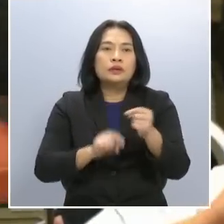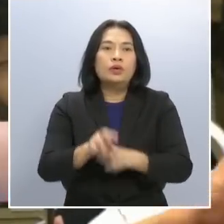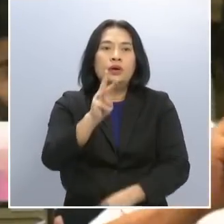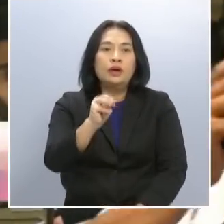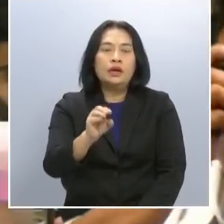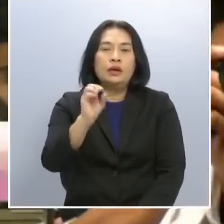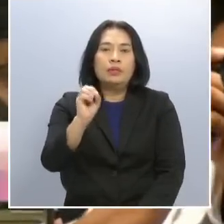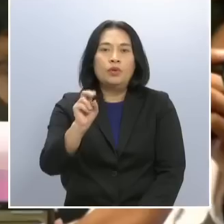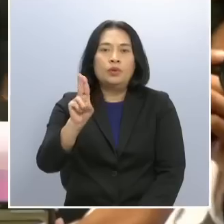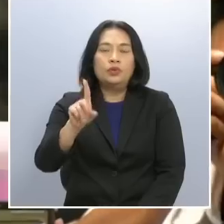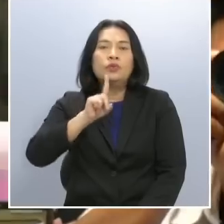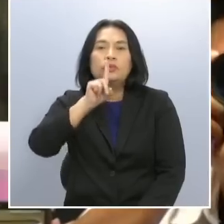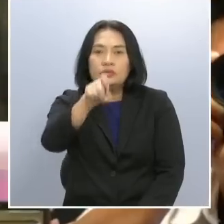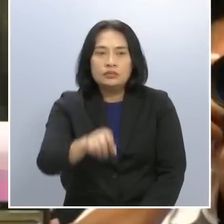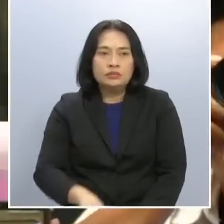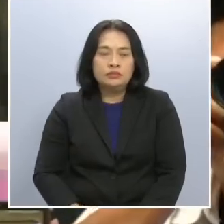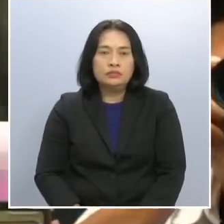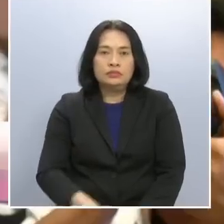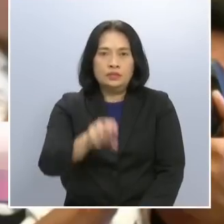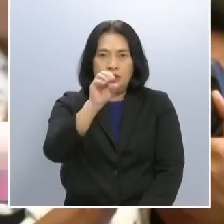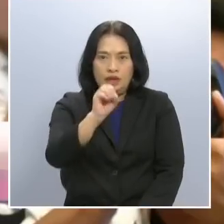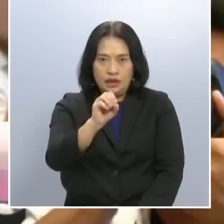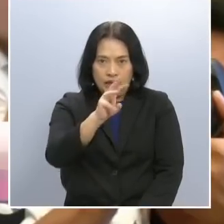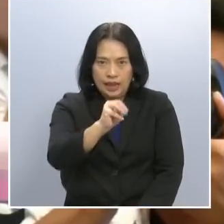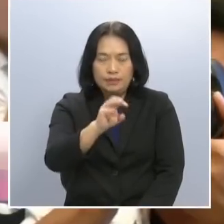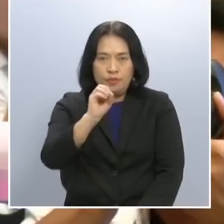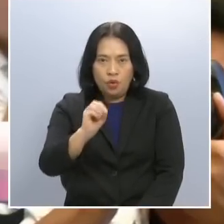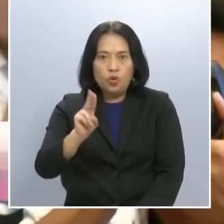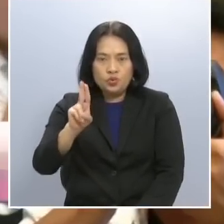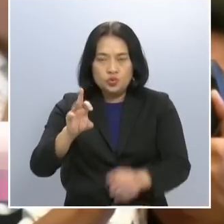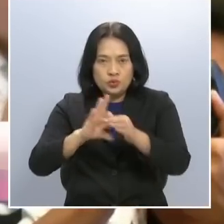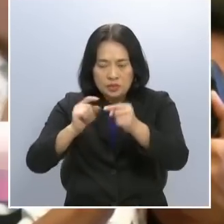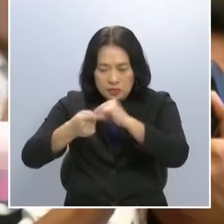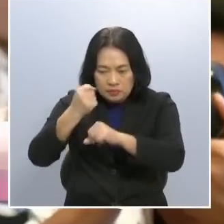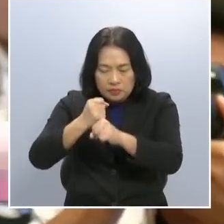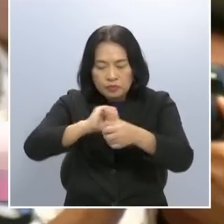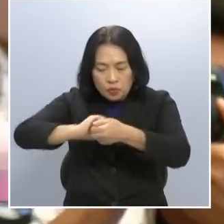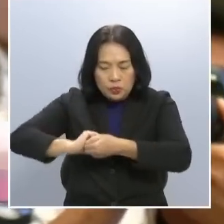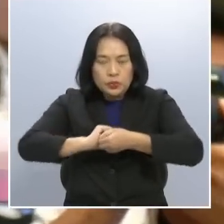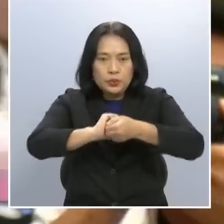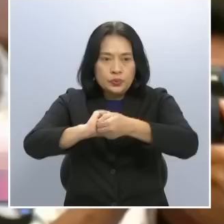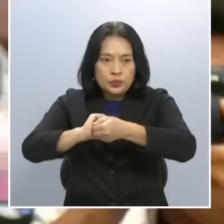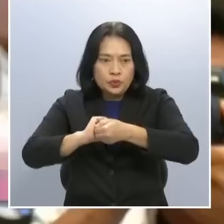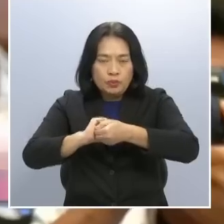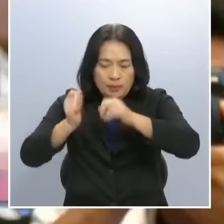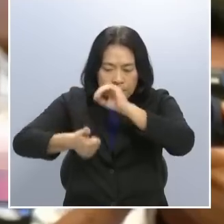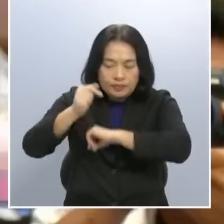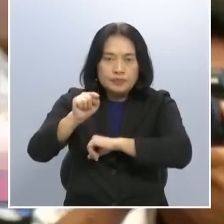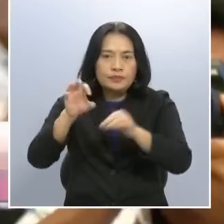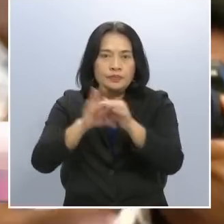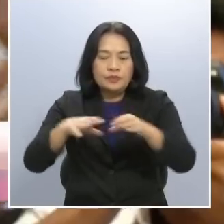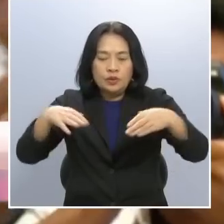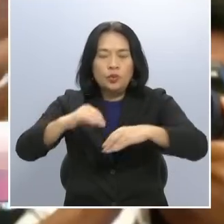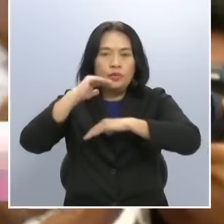คือ MOU ที่จะ advance ขึ้นไปเนี่ยจะลง MOU ร่วมกันครับไม่ได้จำกัดเฉพาะการจัดตั้งรัฐบ